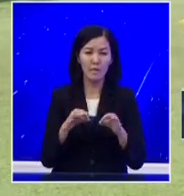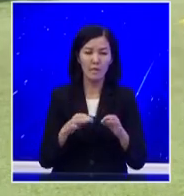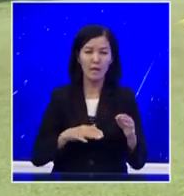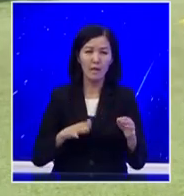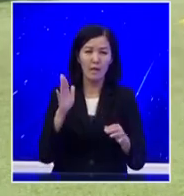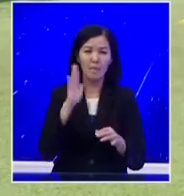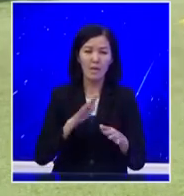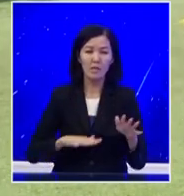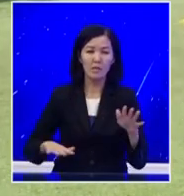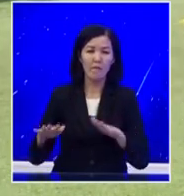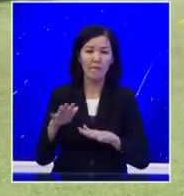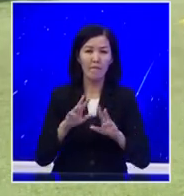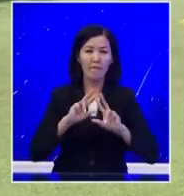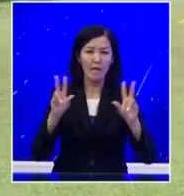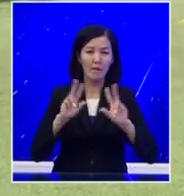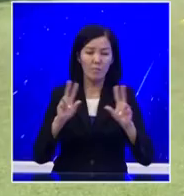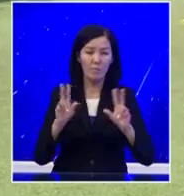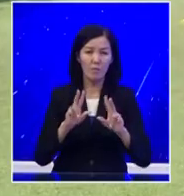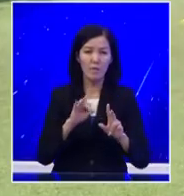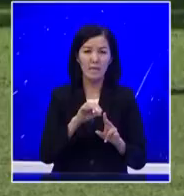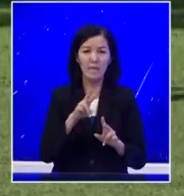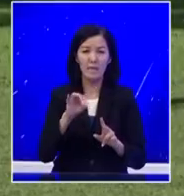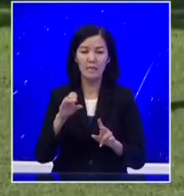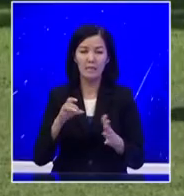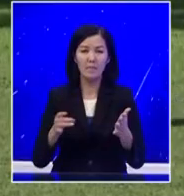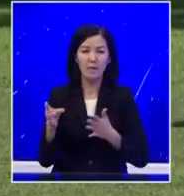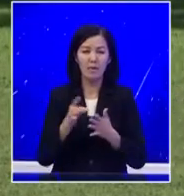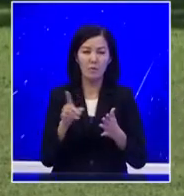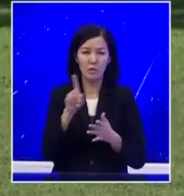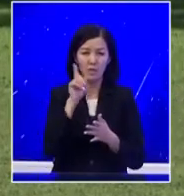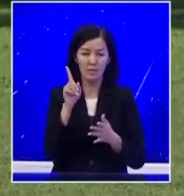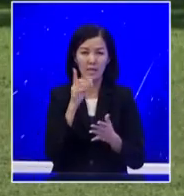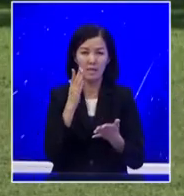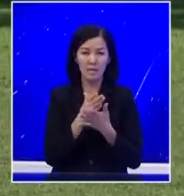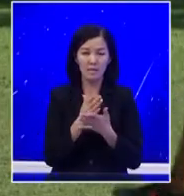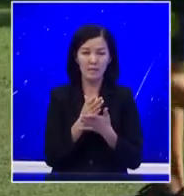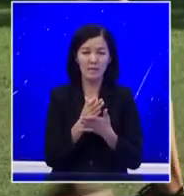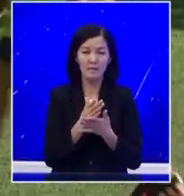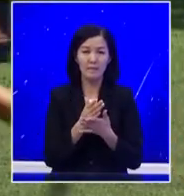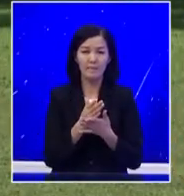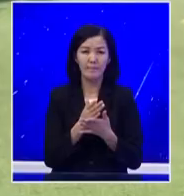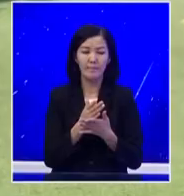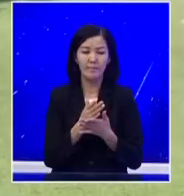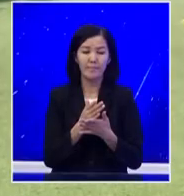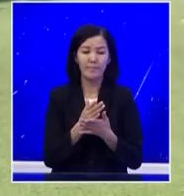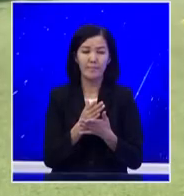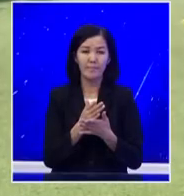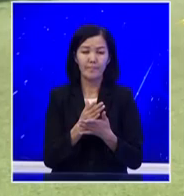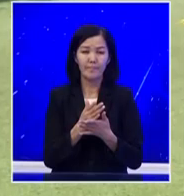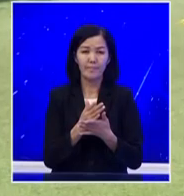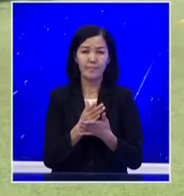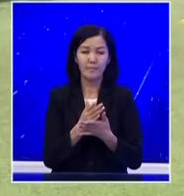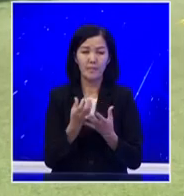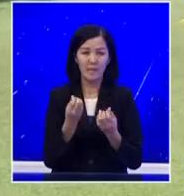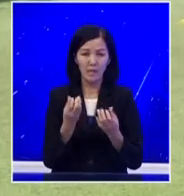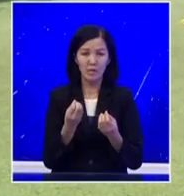волейбол не у нас расположены валлийском районе здесь к store есть по воле пляжного волевого также